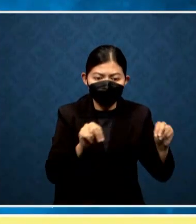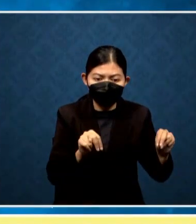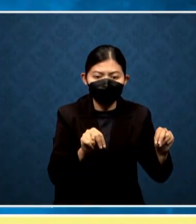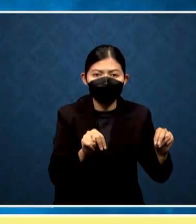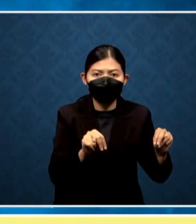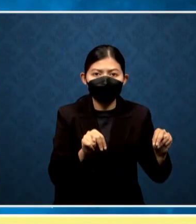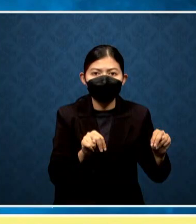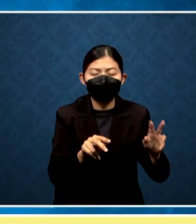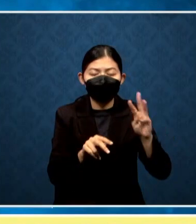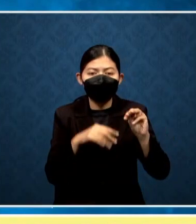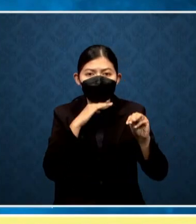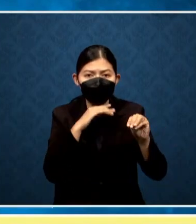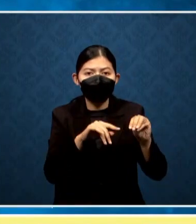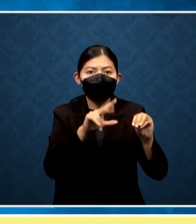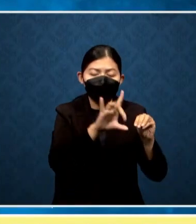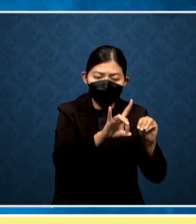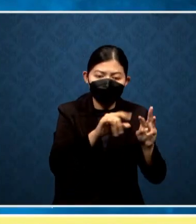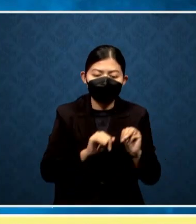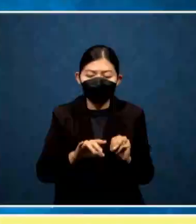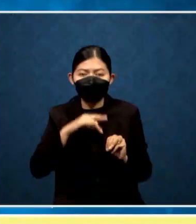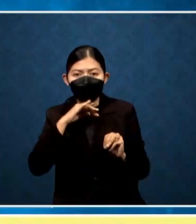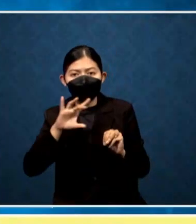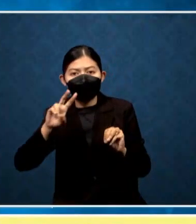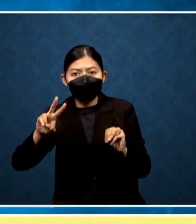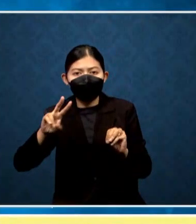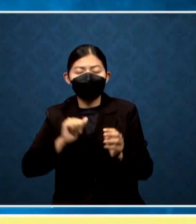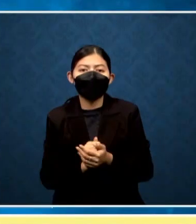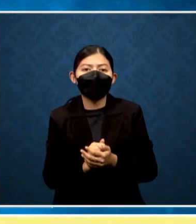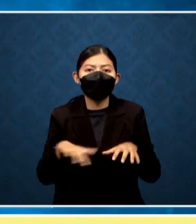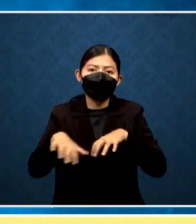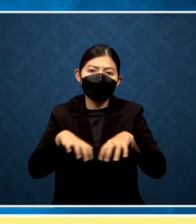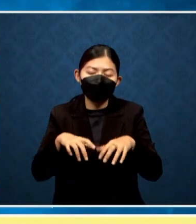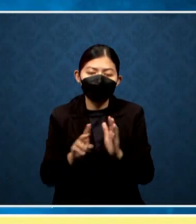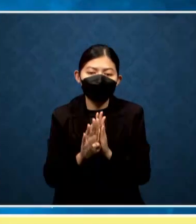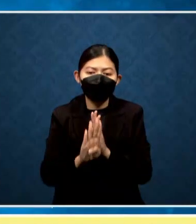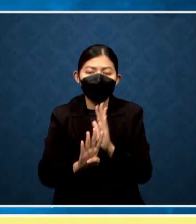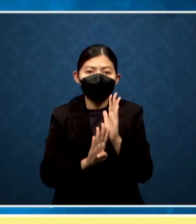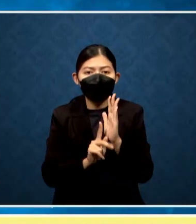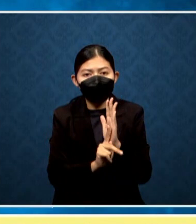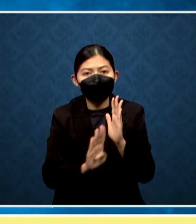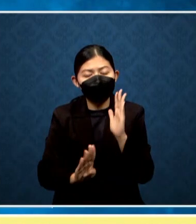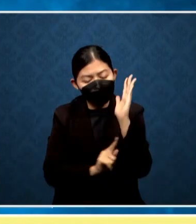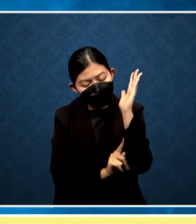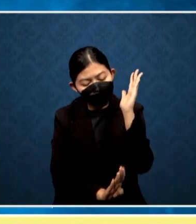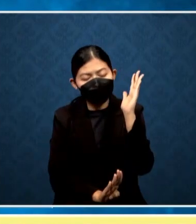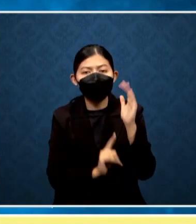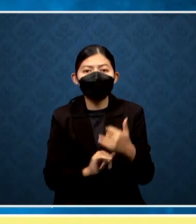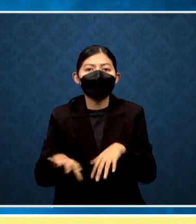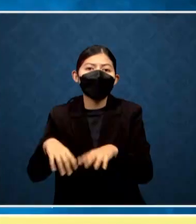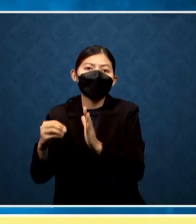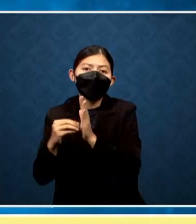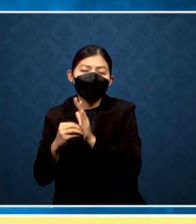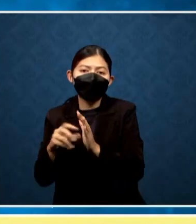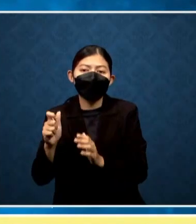a ทตแกbarenี่เทชปานเมืองกระบี่แล้ ดนการ loadsเทal ที่ente